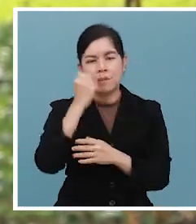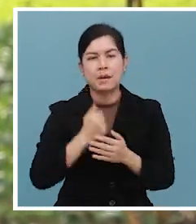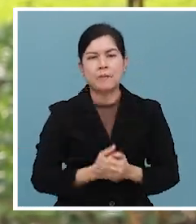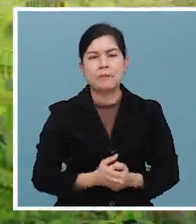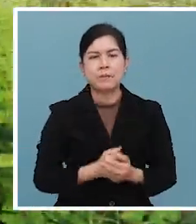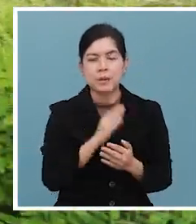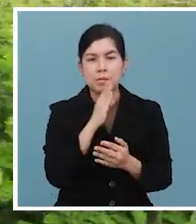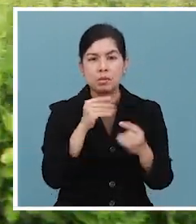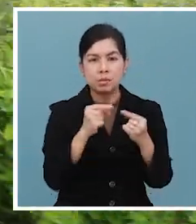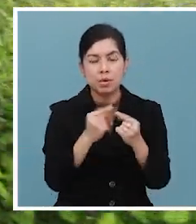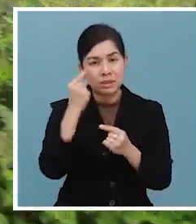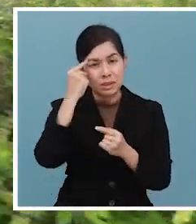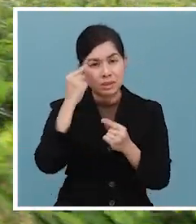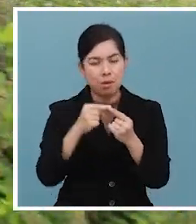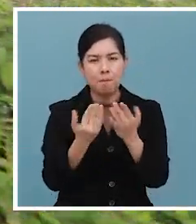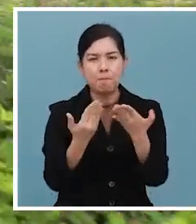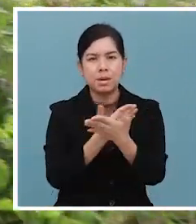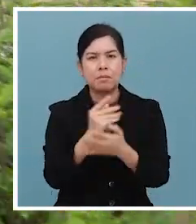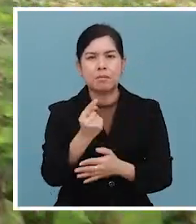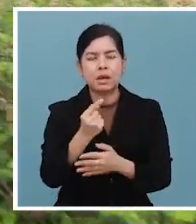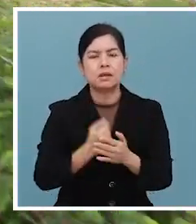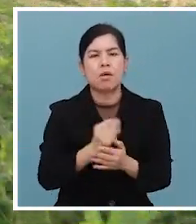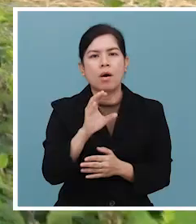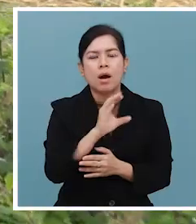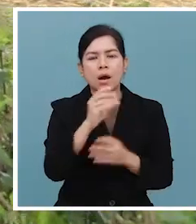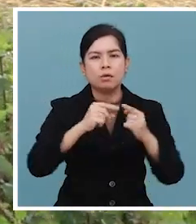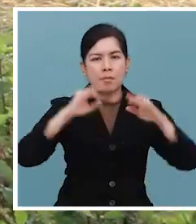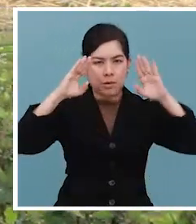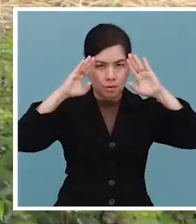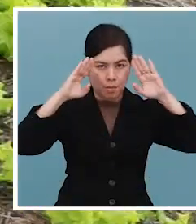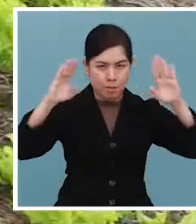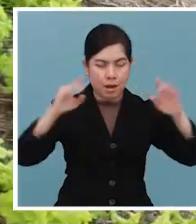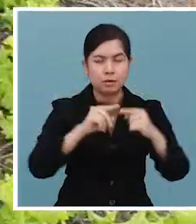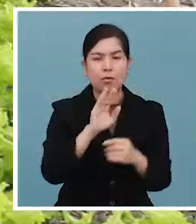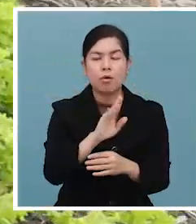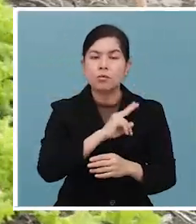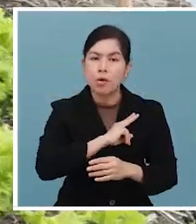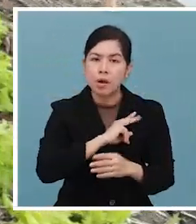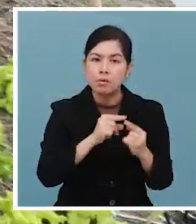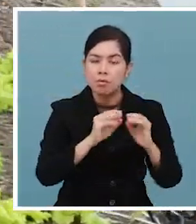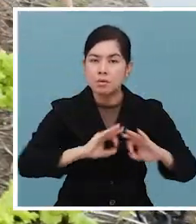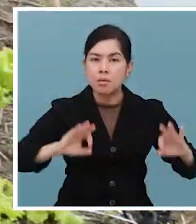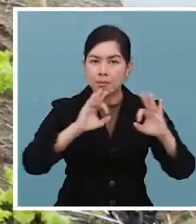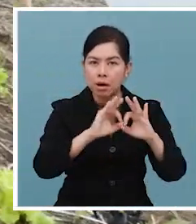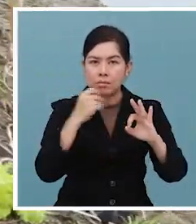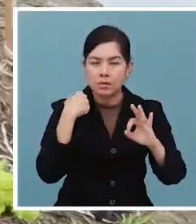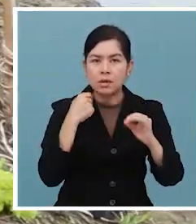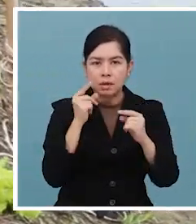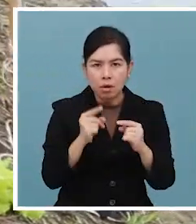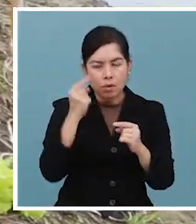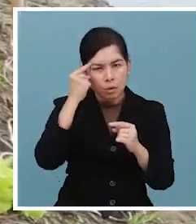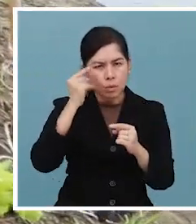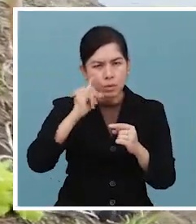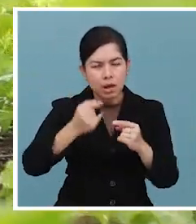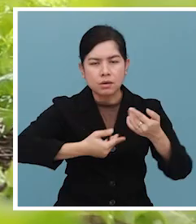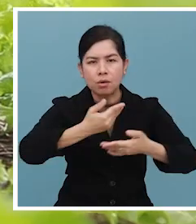เนี่ยถ้าเราบิดมุมวิธีคิดแล้วก็หาสิ่งที่เป็นประสบการณ์แท้จริงแล้วที่สุดก็คือทำการค้าแล้วครับยังไงต้องรู้จักต